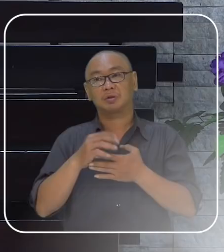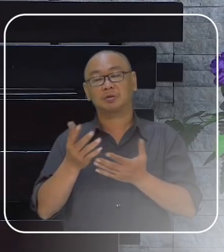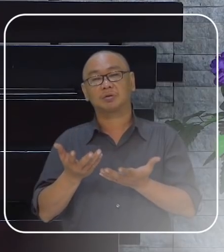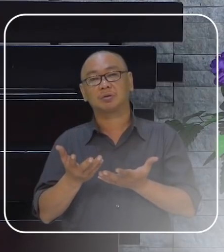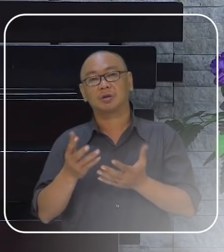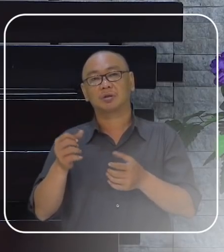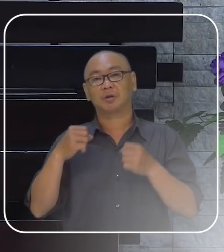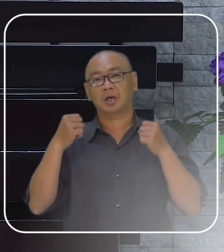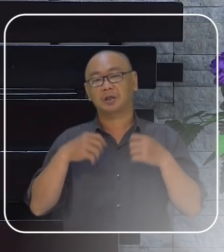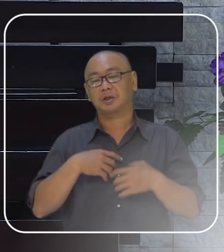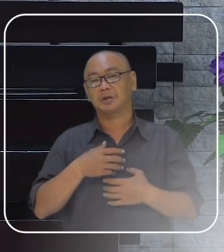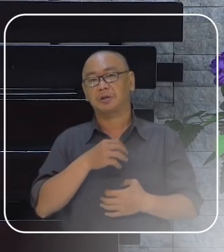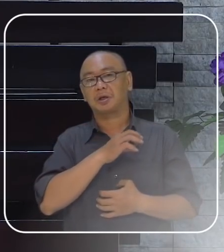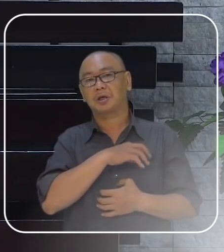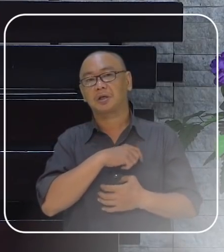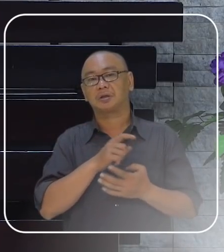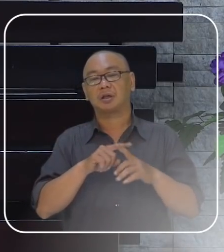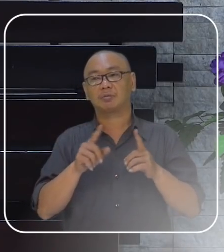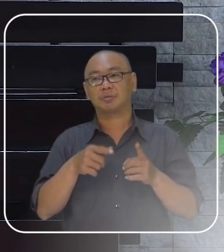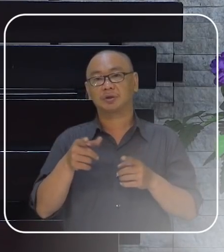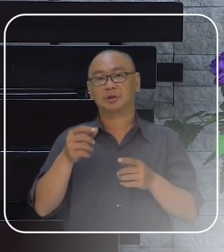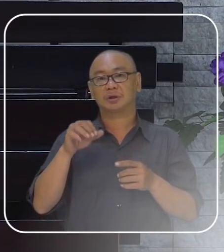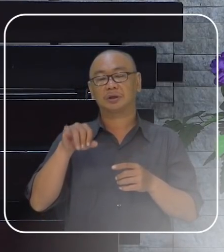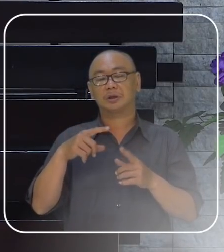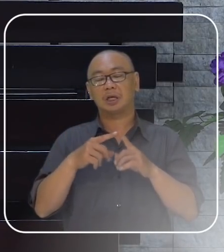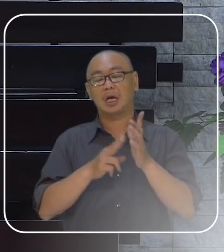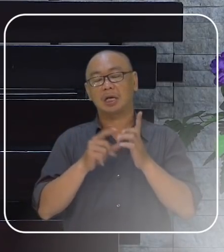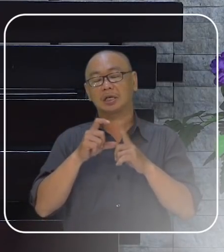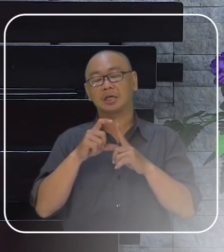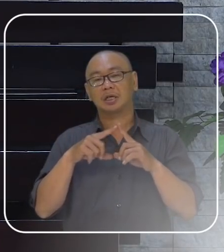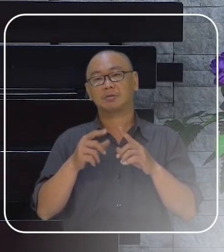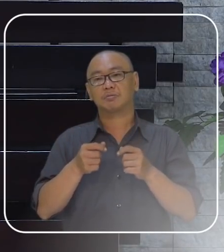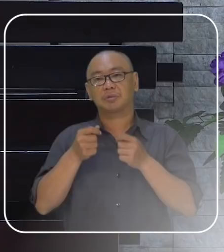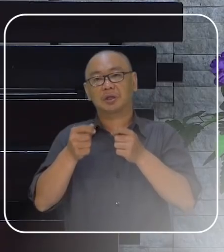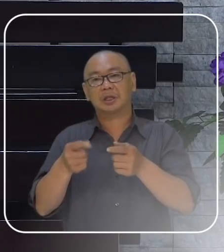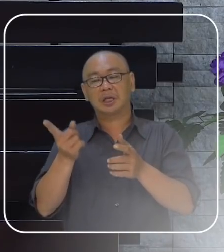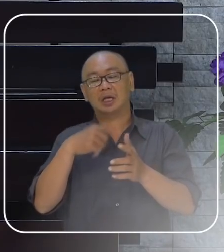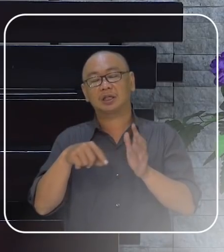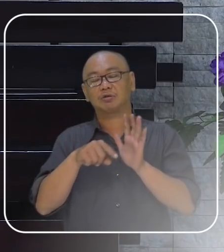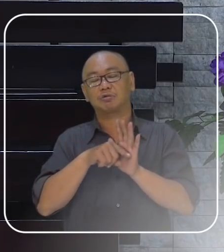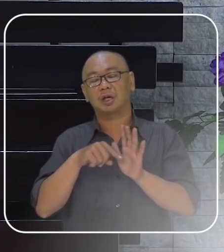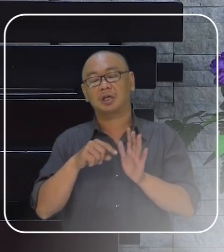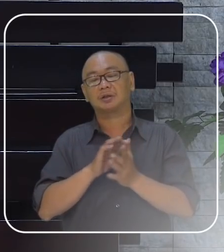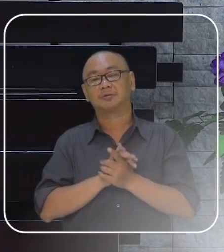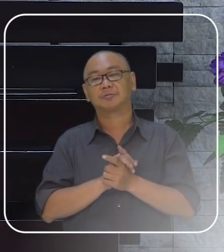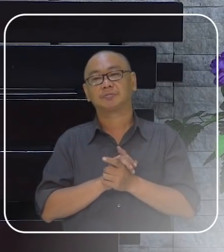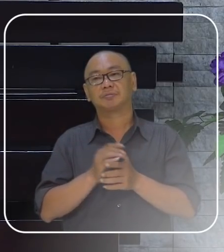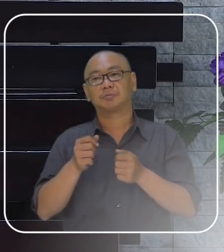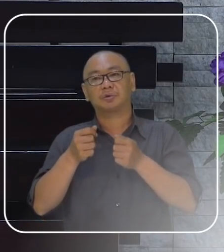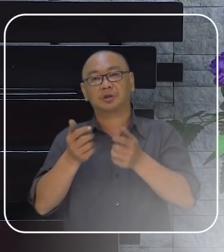kelimpahannya, tetapi janda ini memberi dari kekurangannya, bahkan ia memberi seluruh